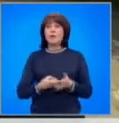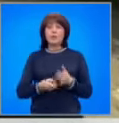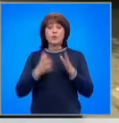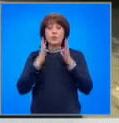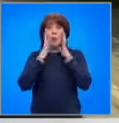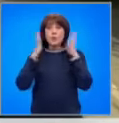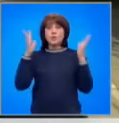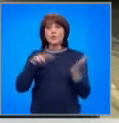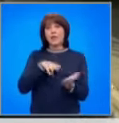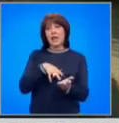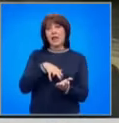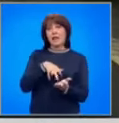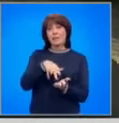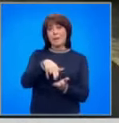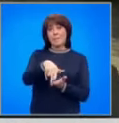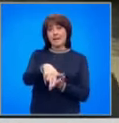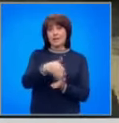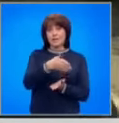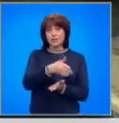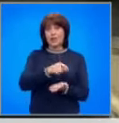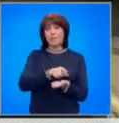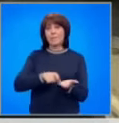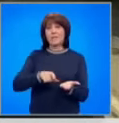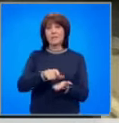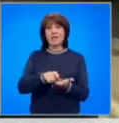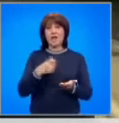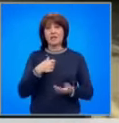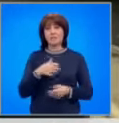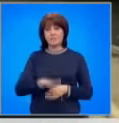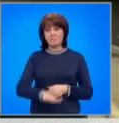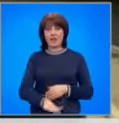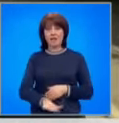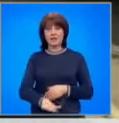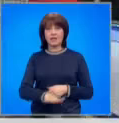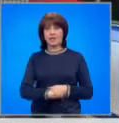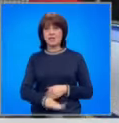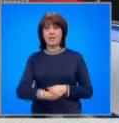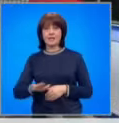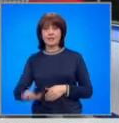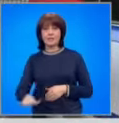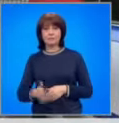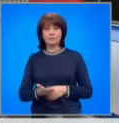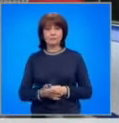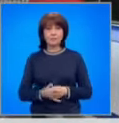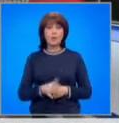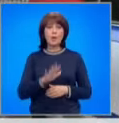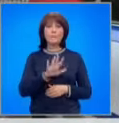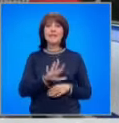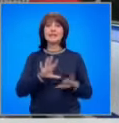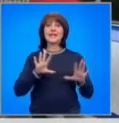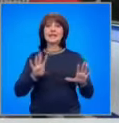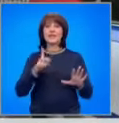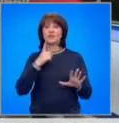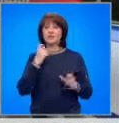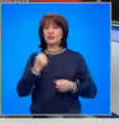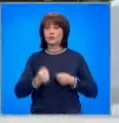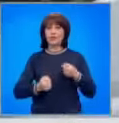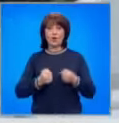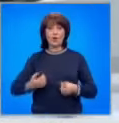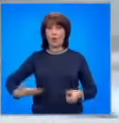се пресича на пешеходни пътеки. Имам и аз малки деца, които едното вече само си пресича. 59-годишният шофьор,